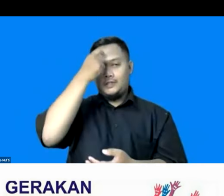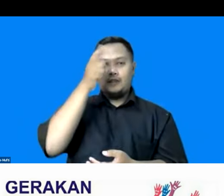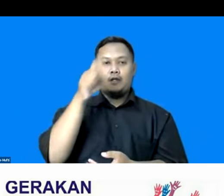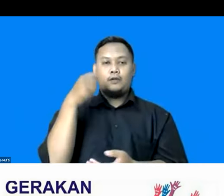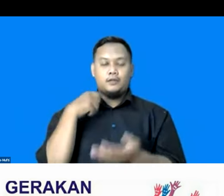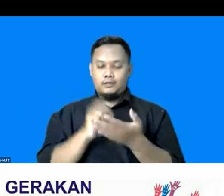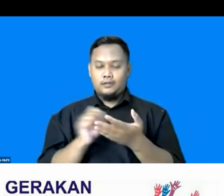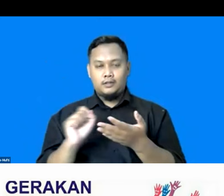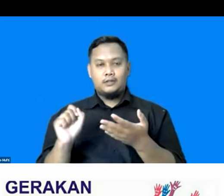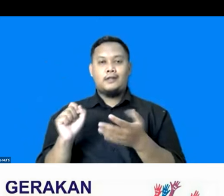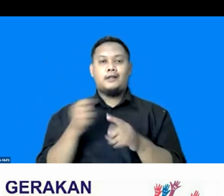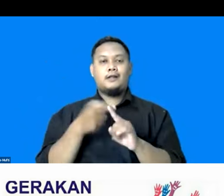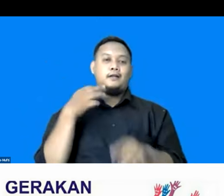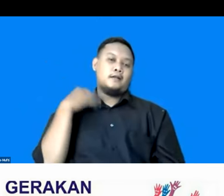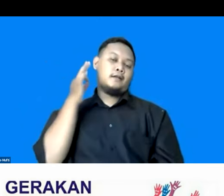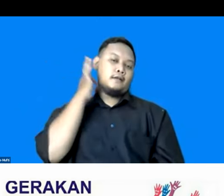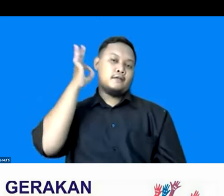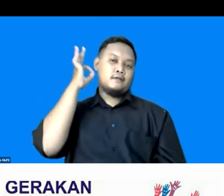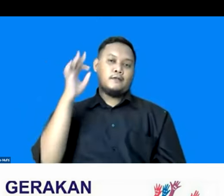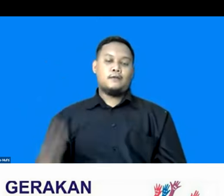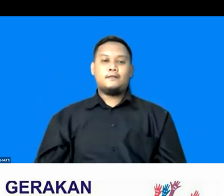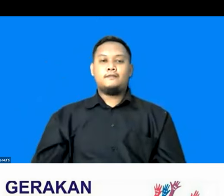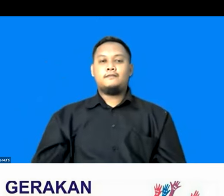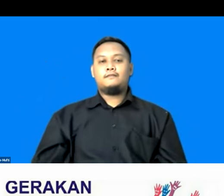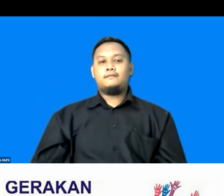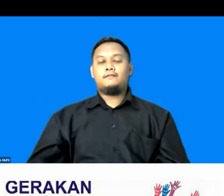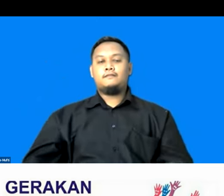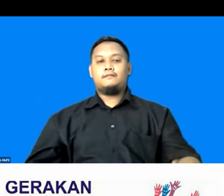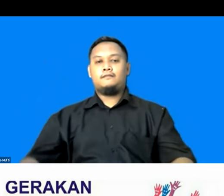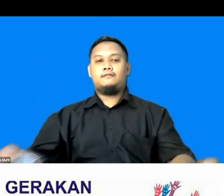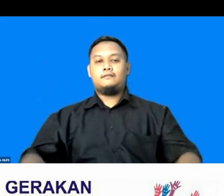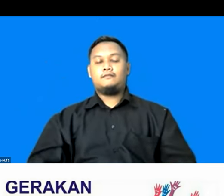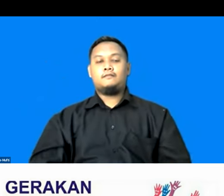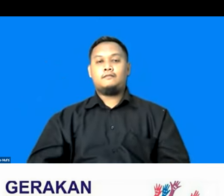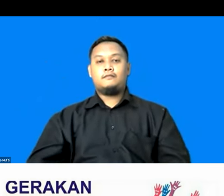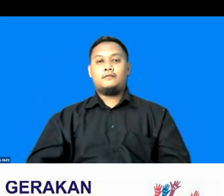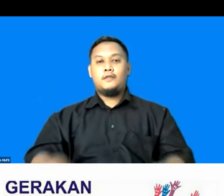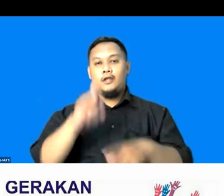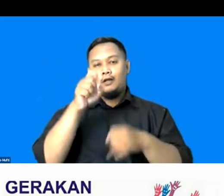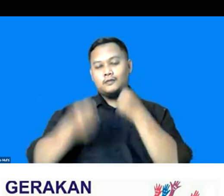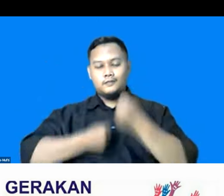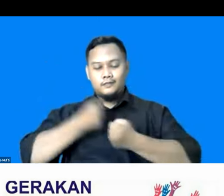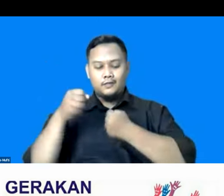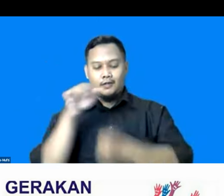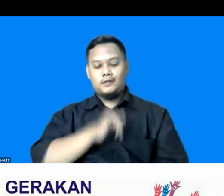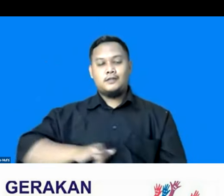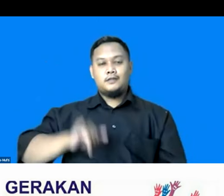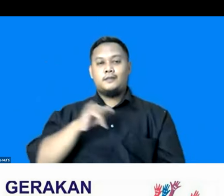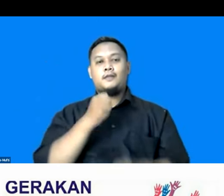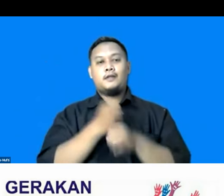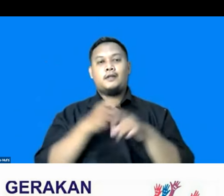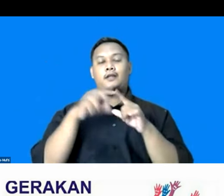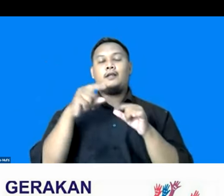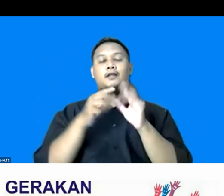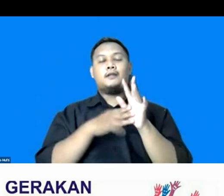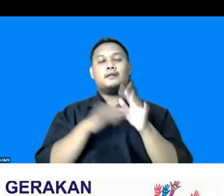menandatangani karena ada resiko-resiko medis tertentu. Dan memang harus bergerak bersama, jadi Garamin kalau sendiri tidak